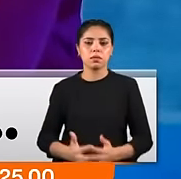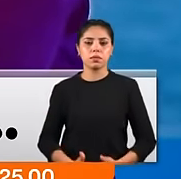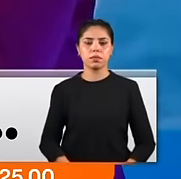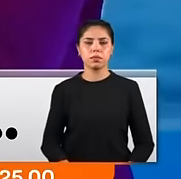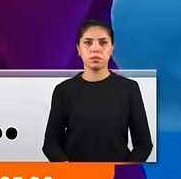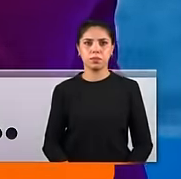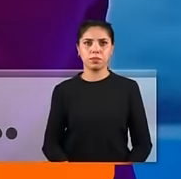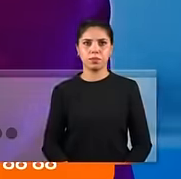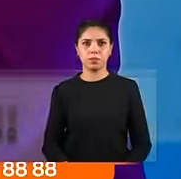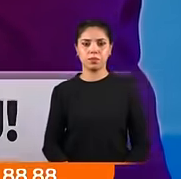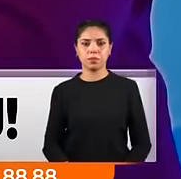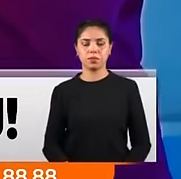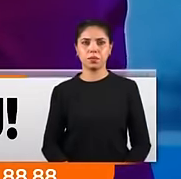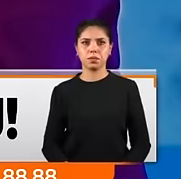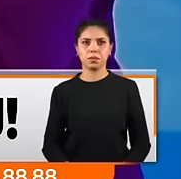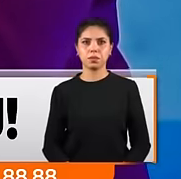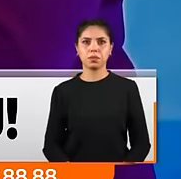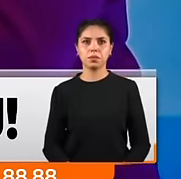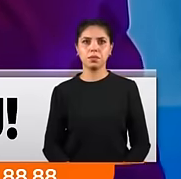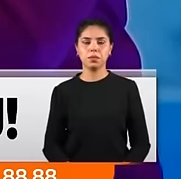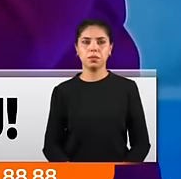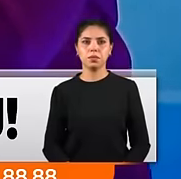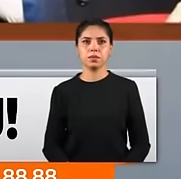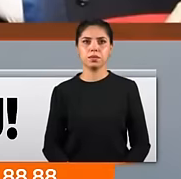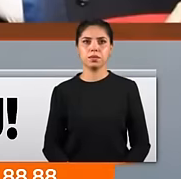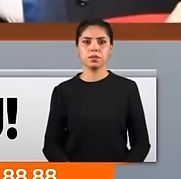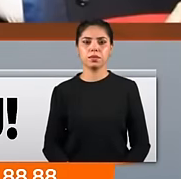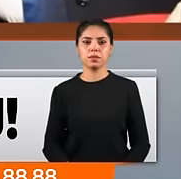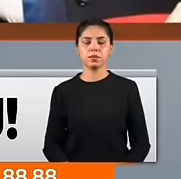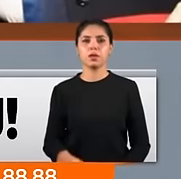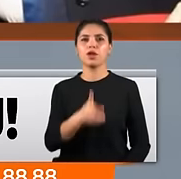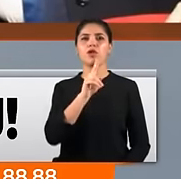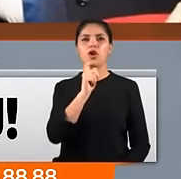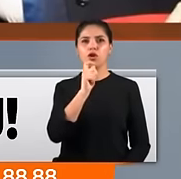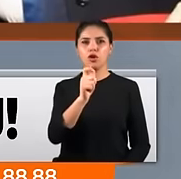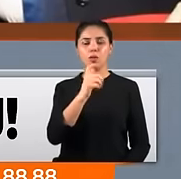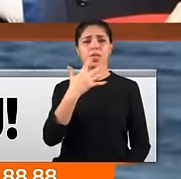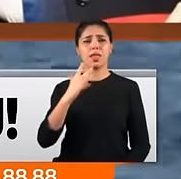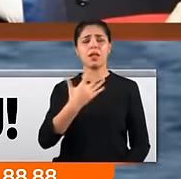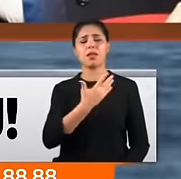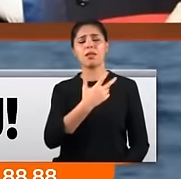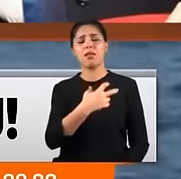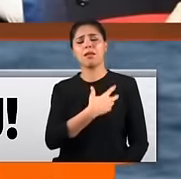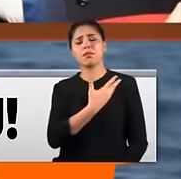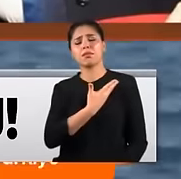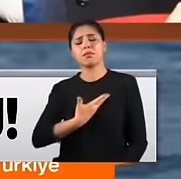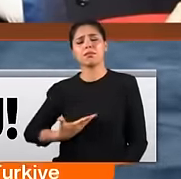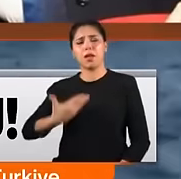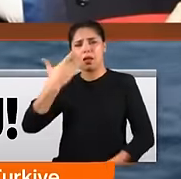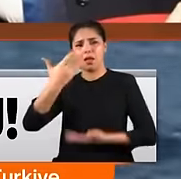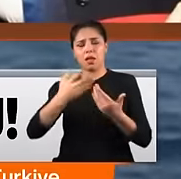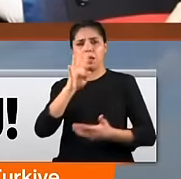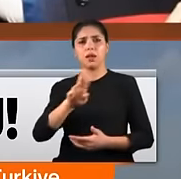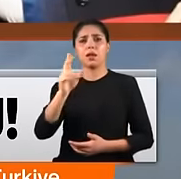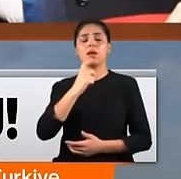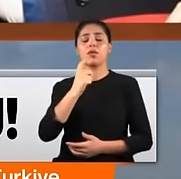de havamız biraz sonra yükselecek. Dalgalar bize onu gösteriyor. Son röportajında deniz tutkusunu anlatan 47 yaşındaki kayıp iş